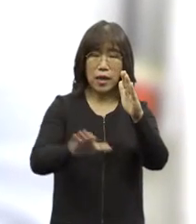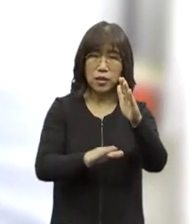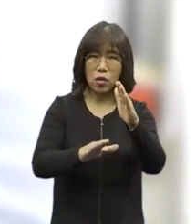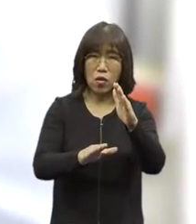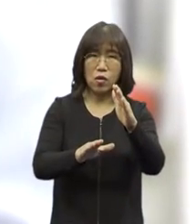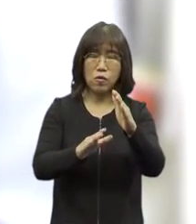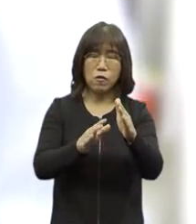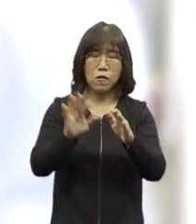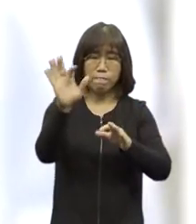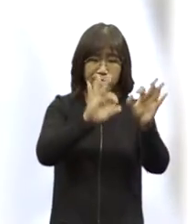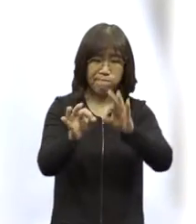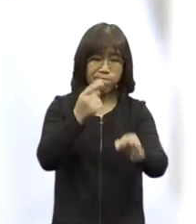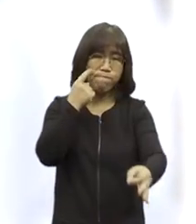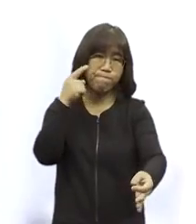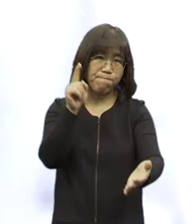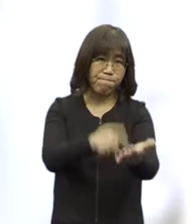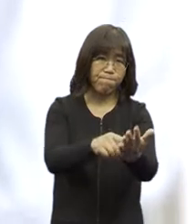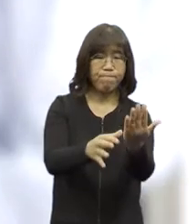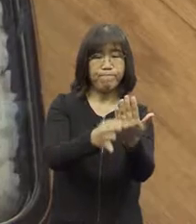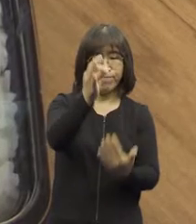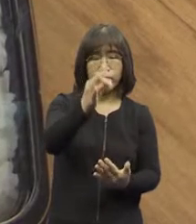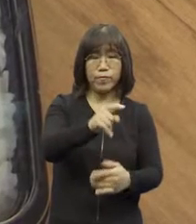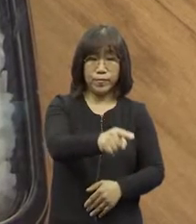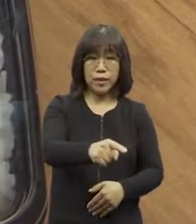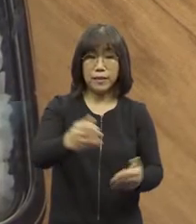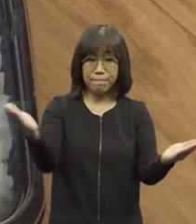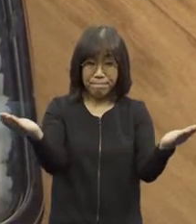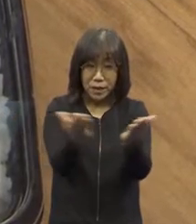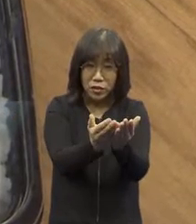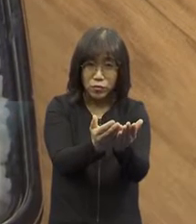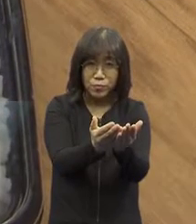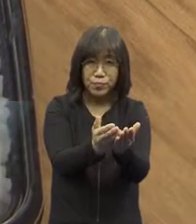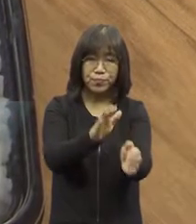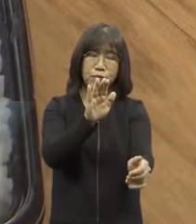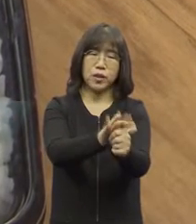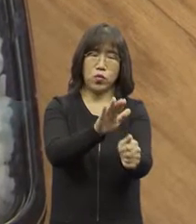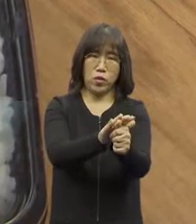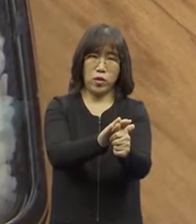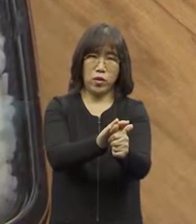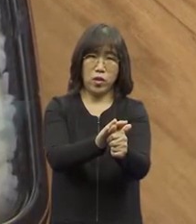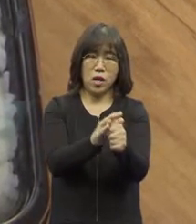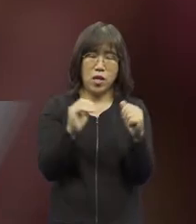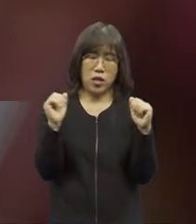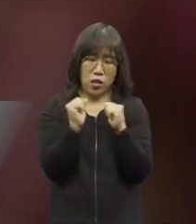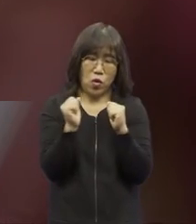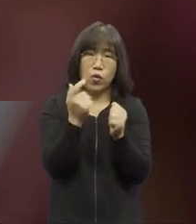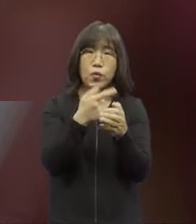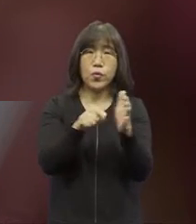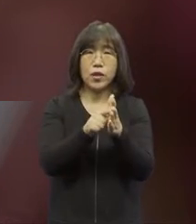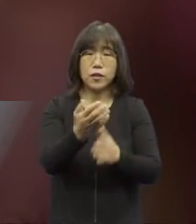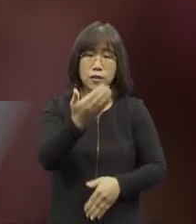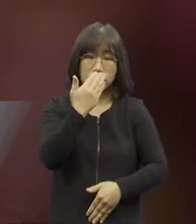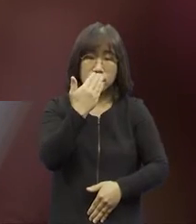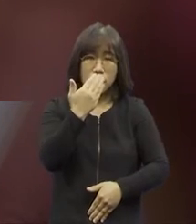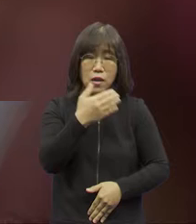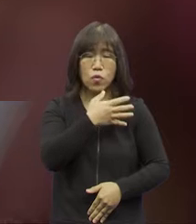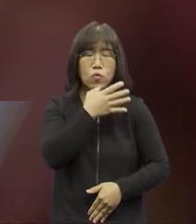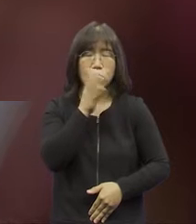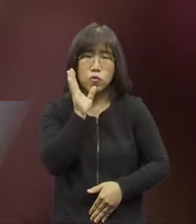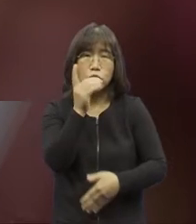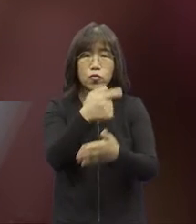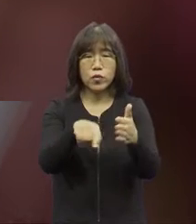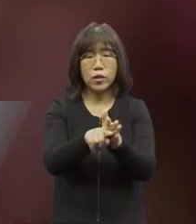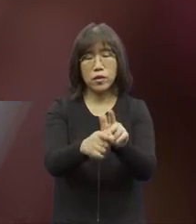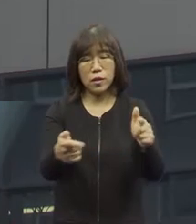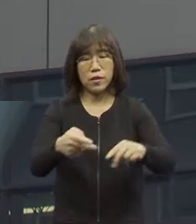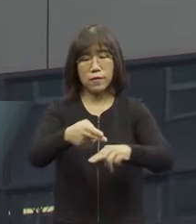발굴합니다. 발굴된 위기 가구에는 맞춤형 지원을 하고 동절기 월동 음식, 취약 어르신 무료 급식 사업